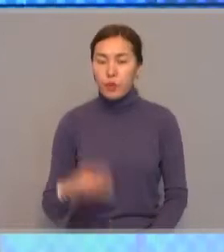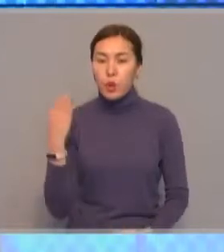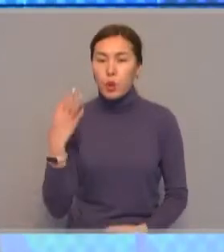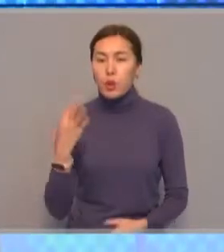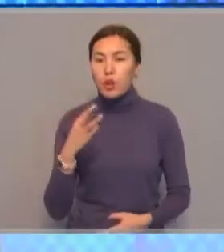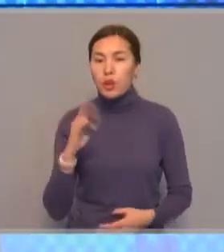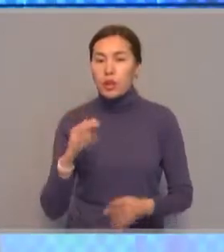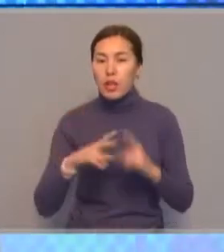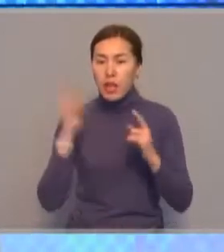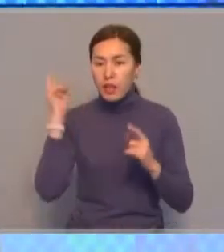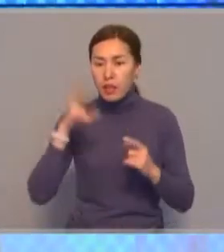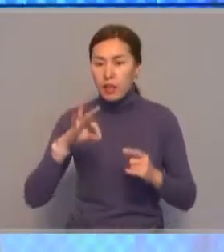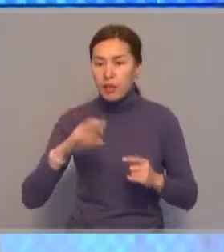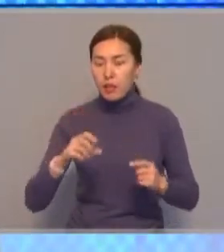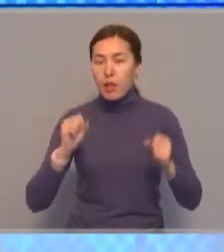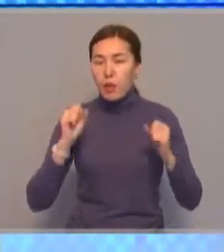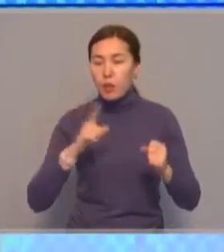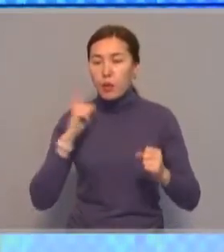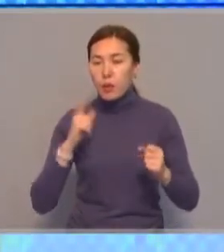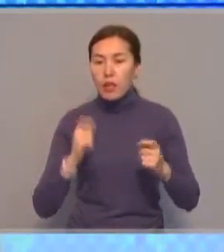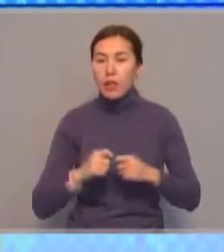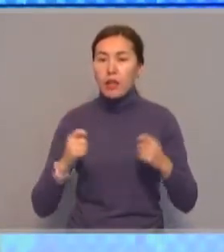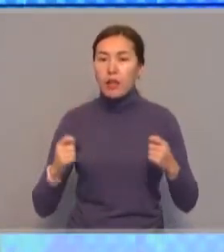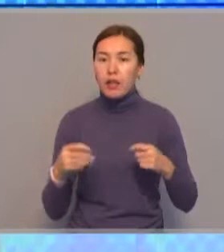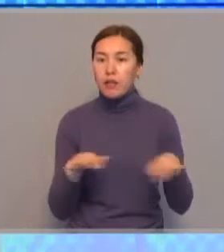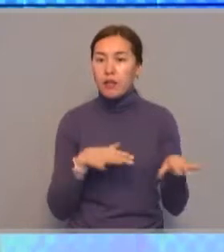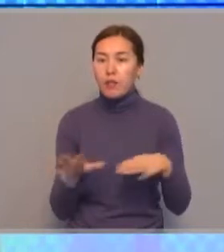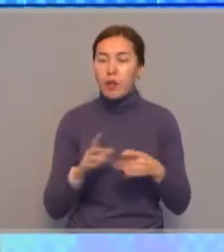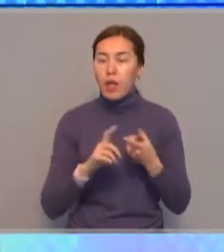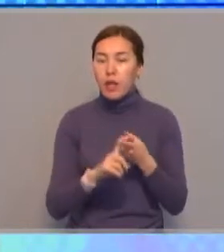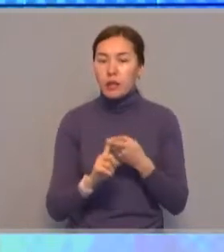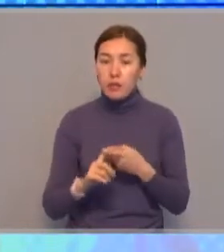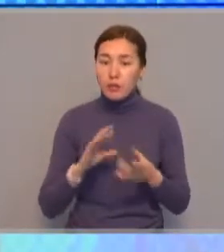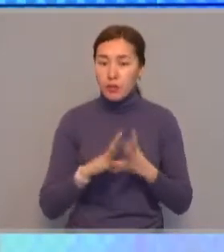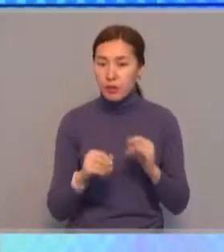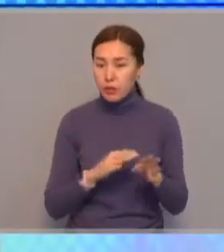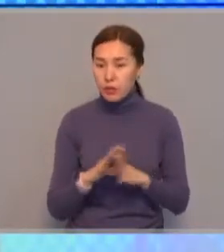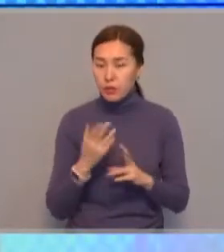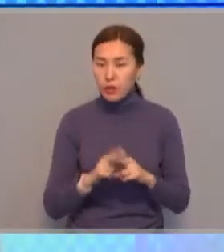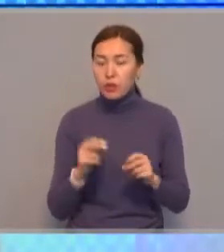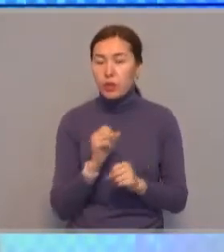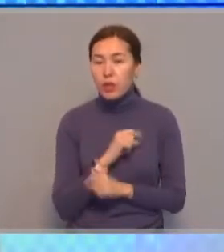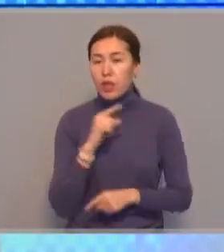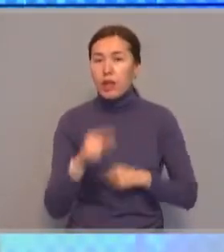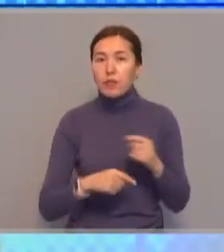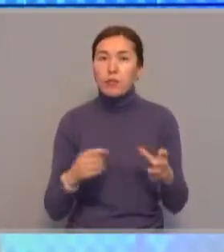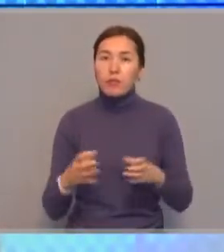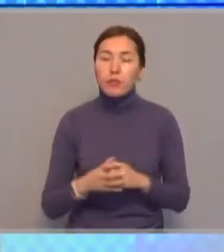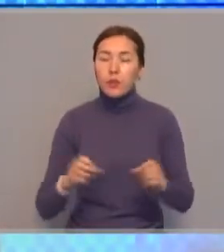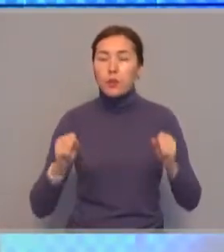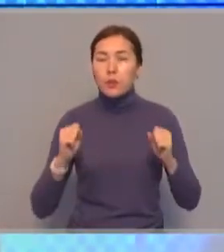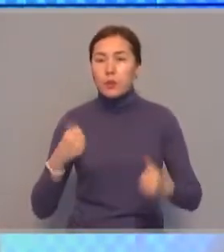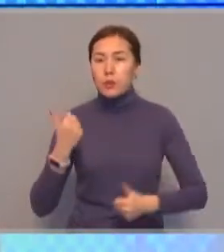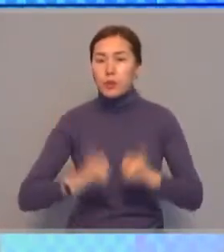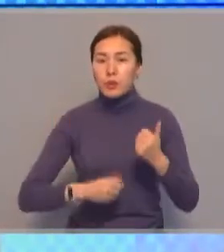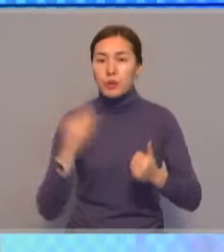Түркістанда ұлттық мектеп лига спорт жастарының ашылу рәсімі өтті. Пандемия салдарынан орын алған үзілістен кейін командалық спорт